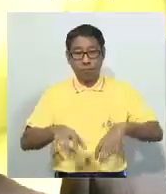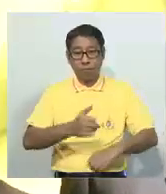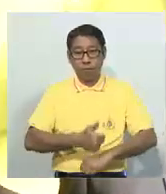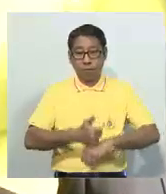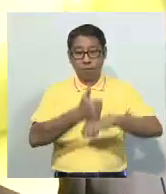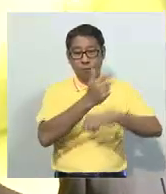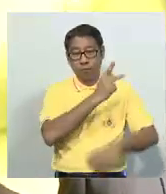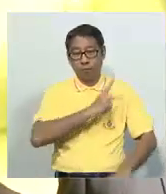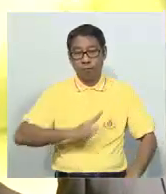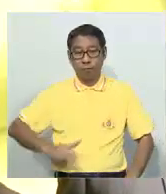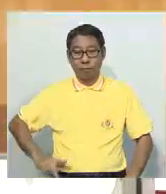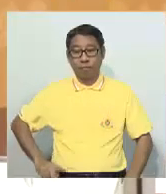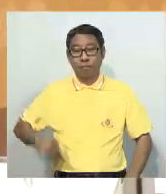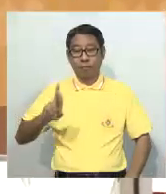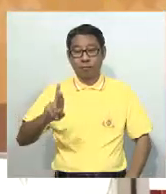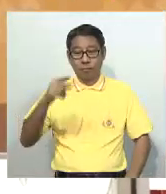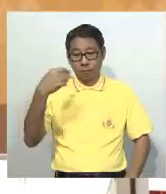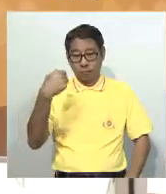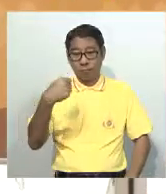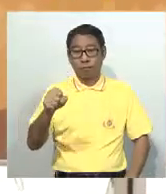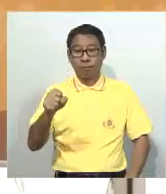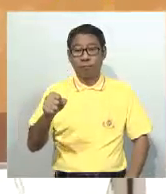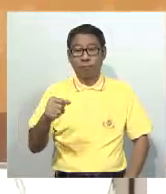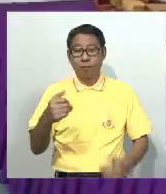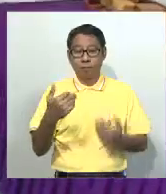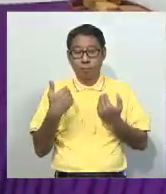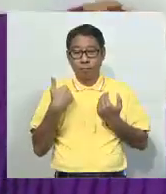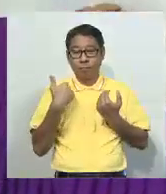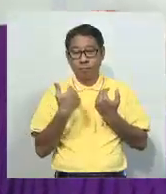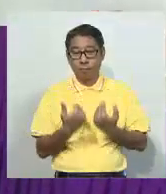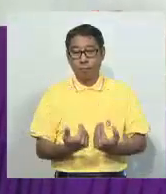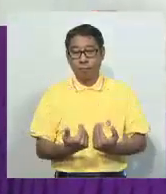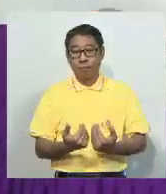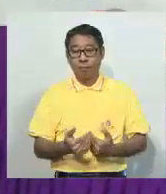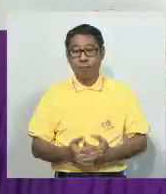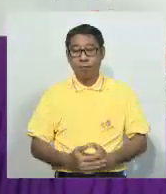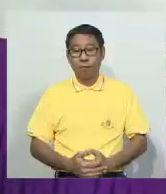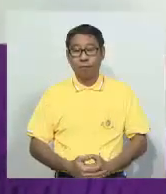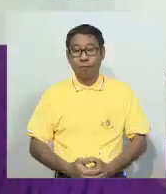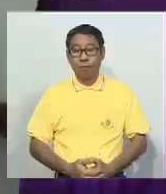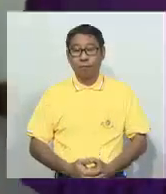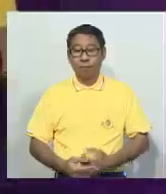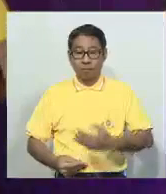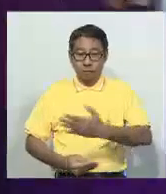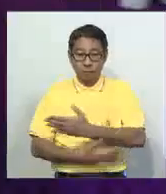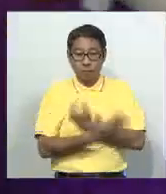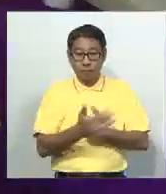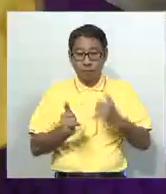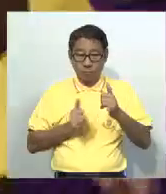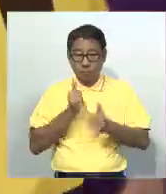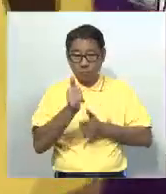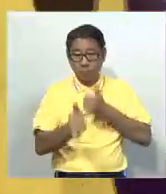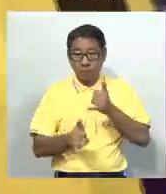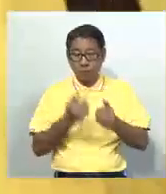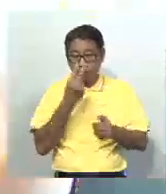รมราชาภิเษกสมเด็จพระเจ้าอยู่หัวมหาวชิราลงกรณ์บดินทรเทพยวรังกูลโอกาสนี้ได้เยี่ยมชม